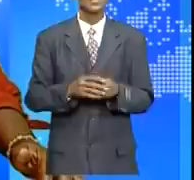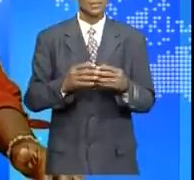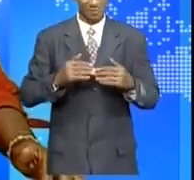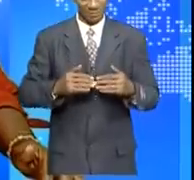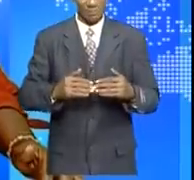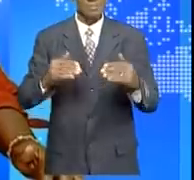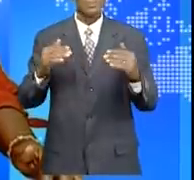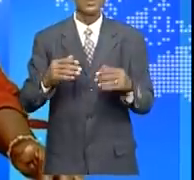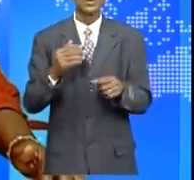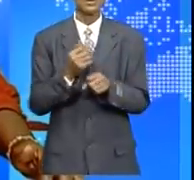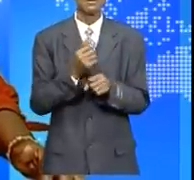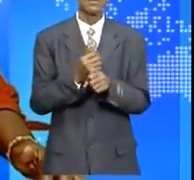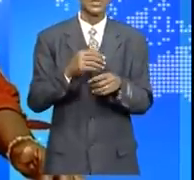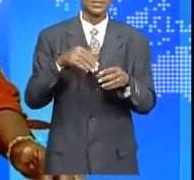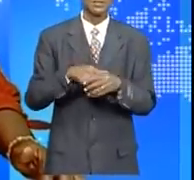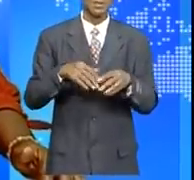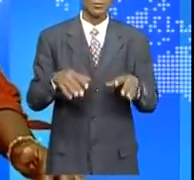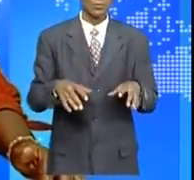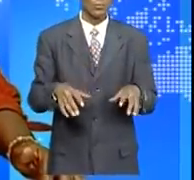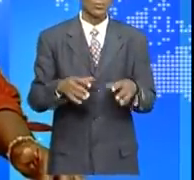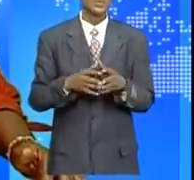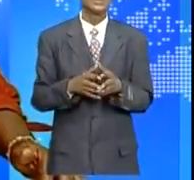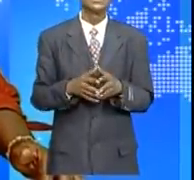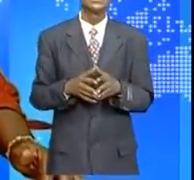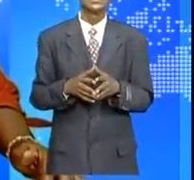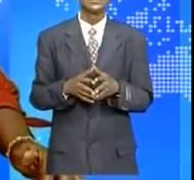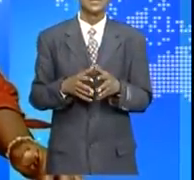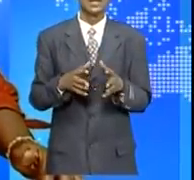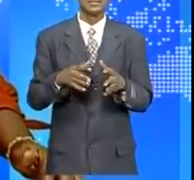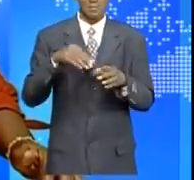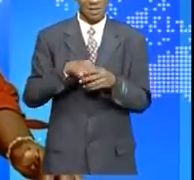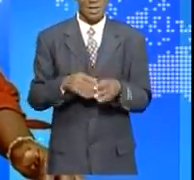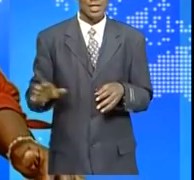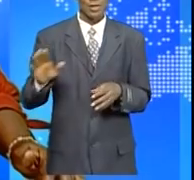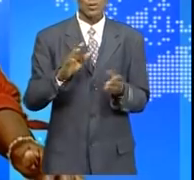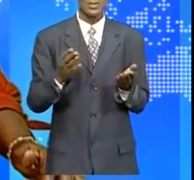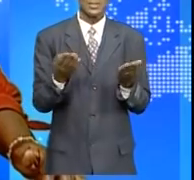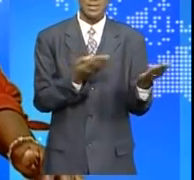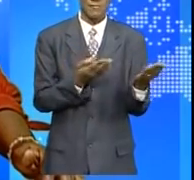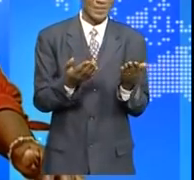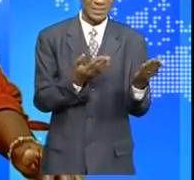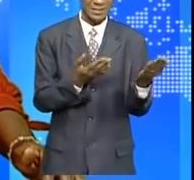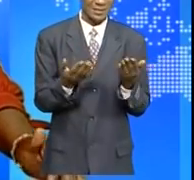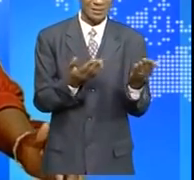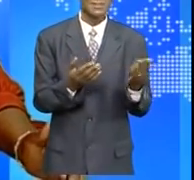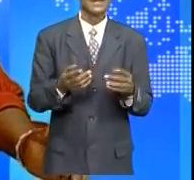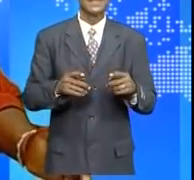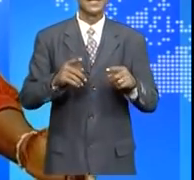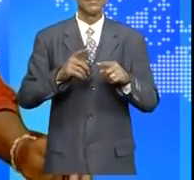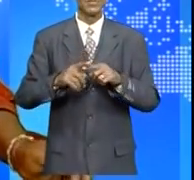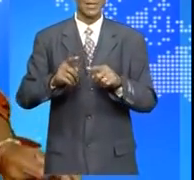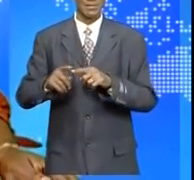frappé d'interdiction par la CAF, le gouvernement envisage accélérer le travaux des constructions du stade Lumumba